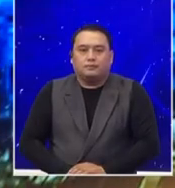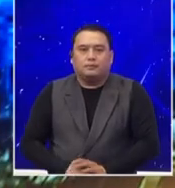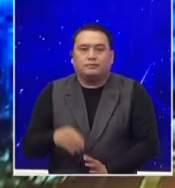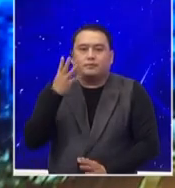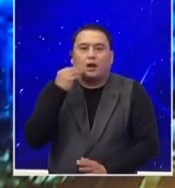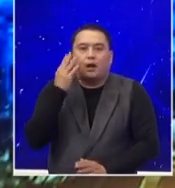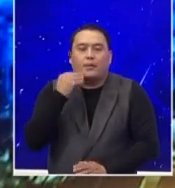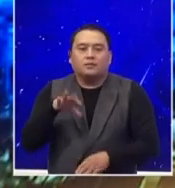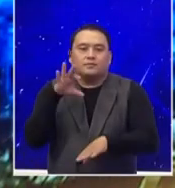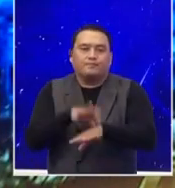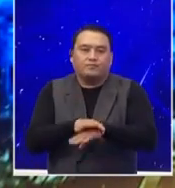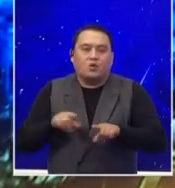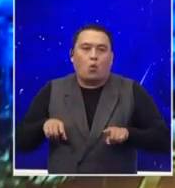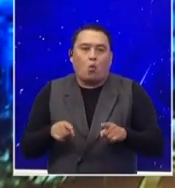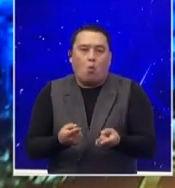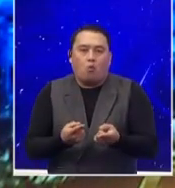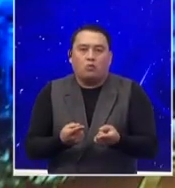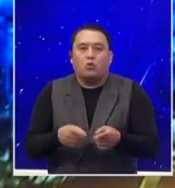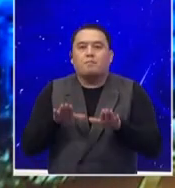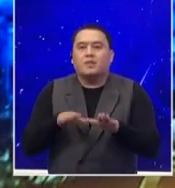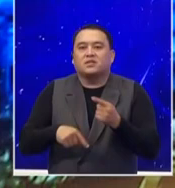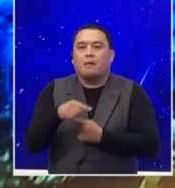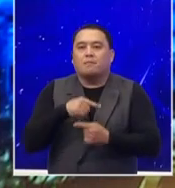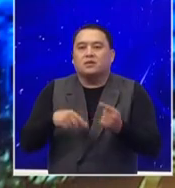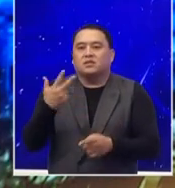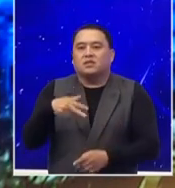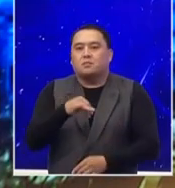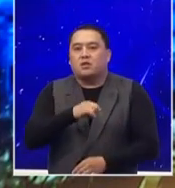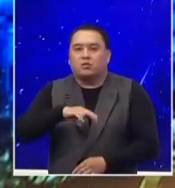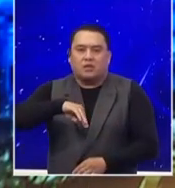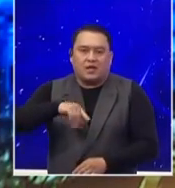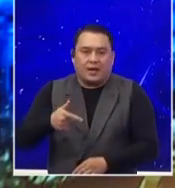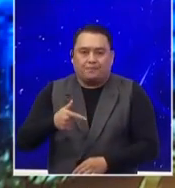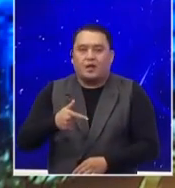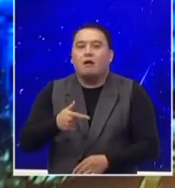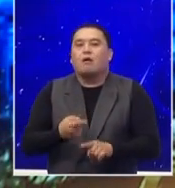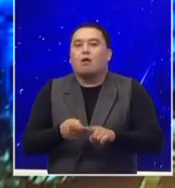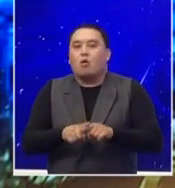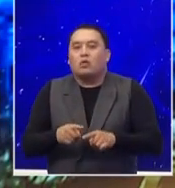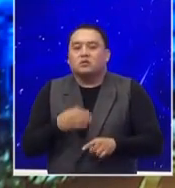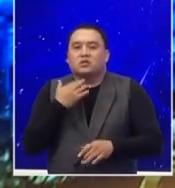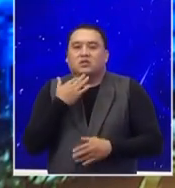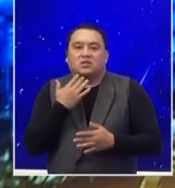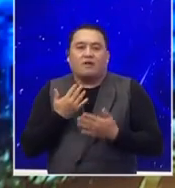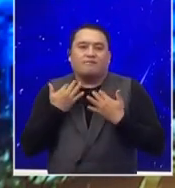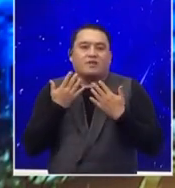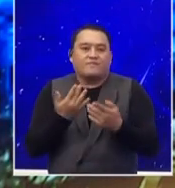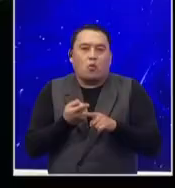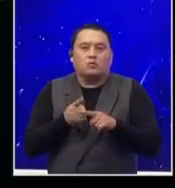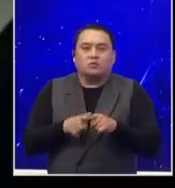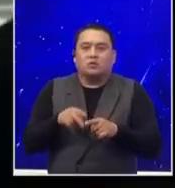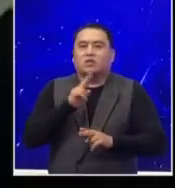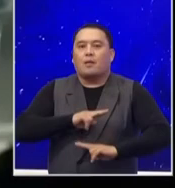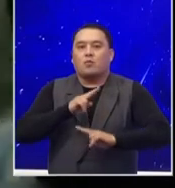В Алматы задержан мужчина, вымогавший у местного предпринимателя 30 миллионов тенге. Подозреваемый представлялся